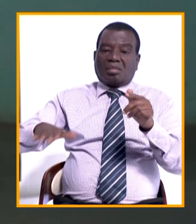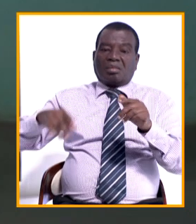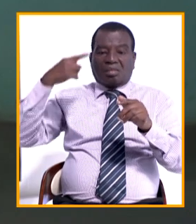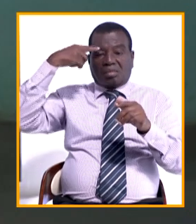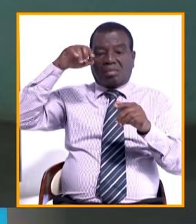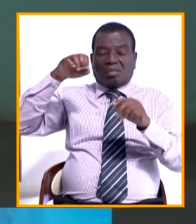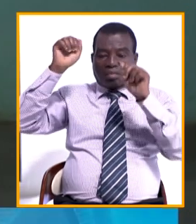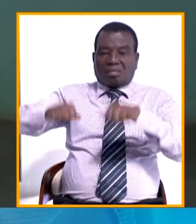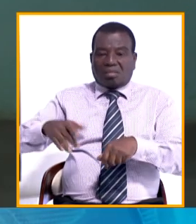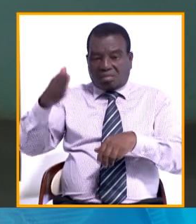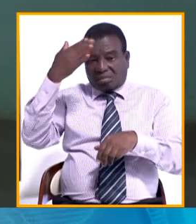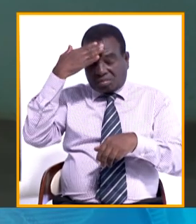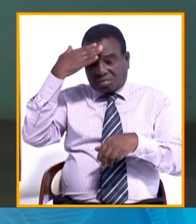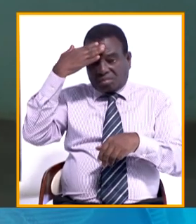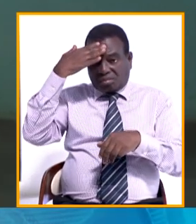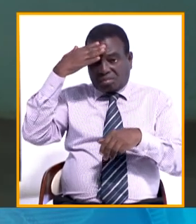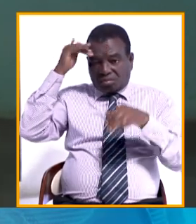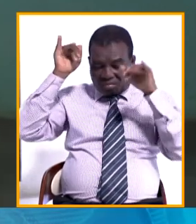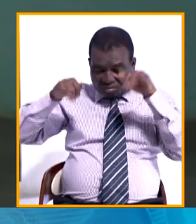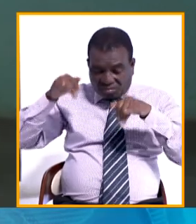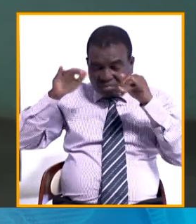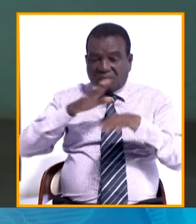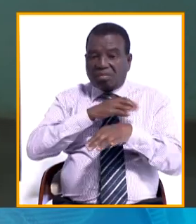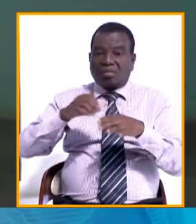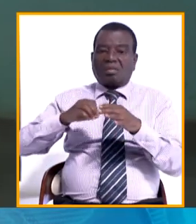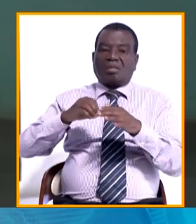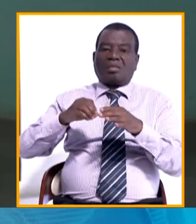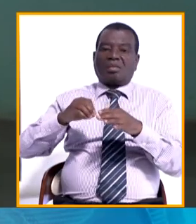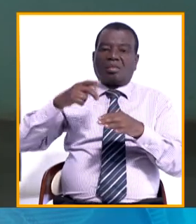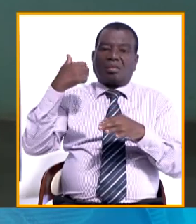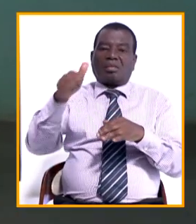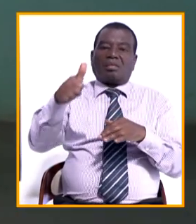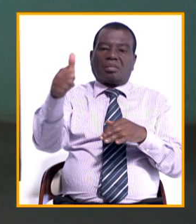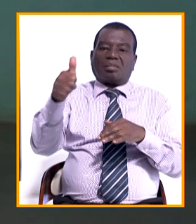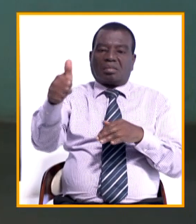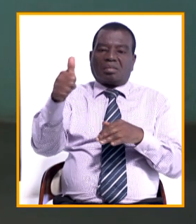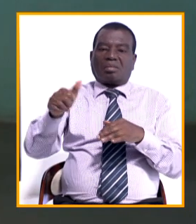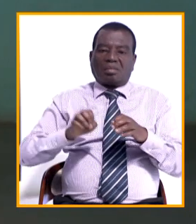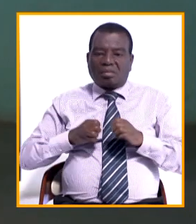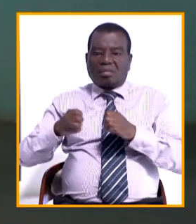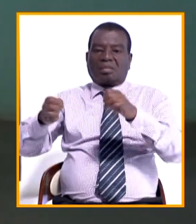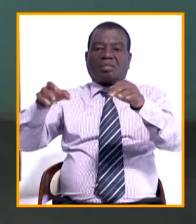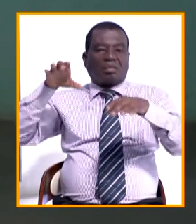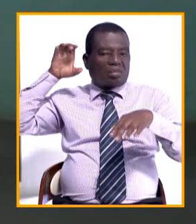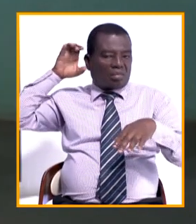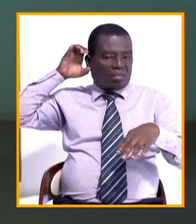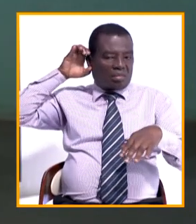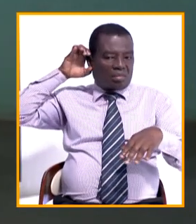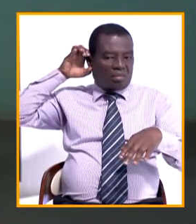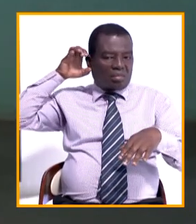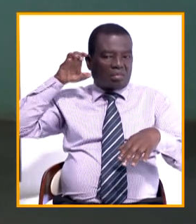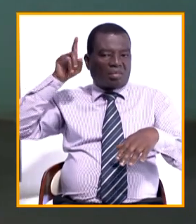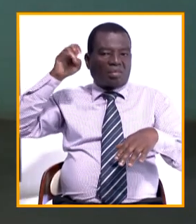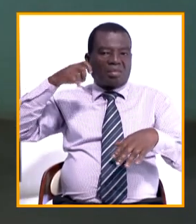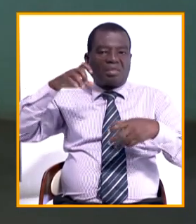puissent connaître la vie du prophète Aslam. Et toi-même, essayer d'écouter,